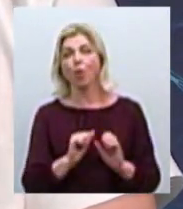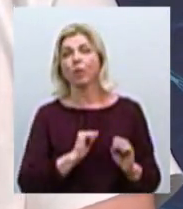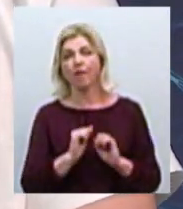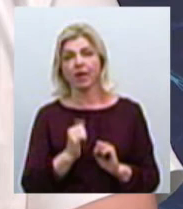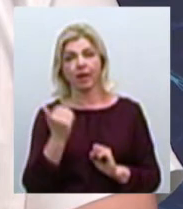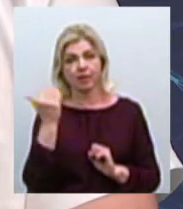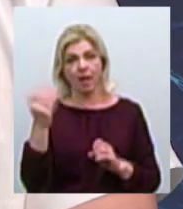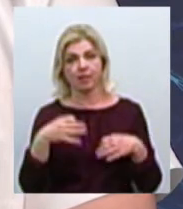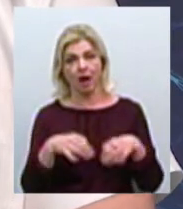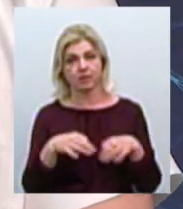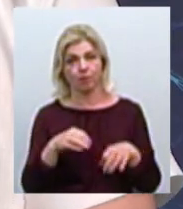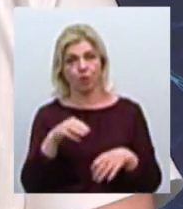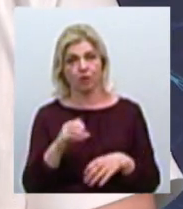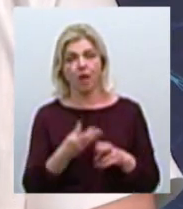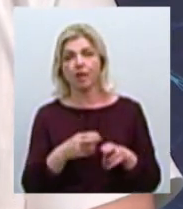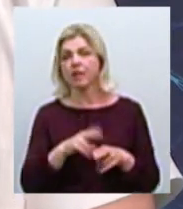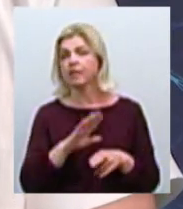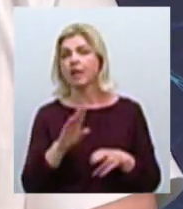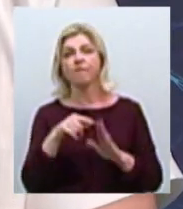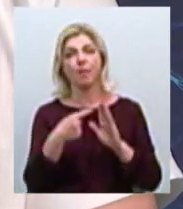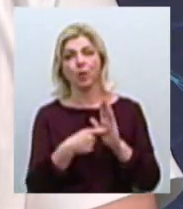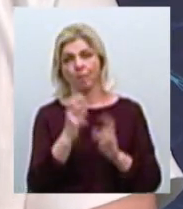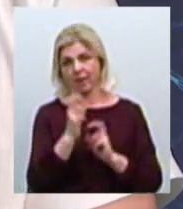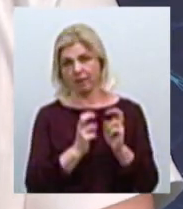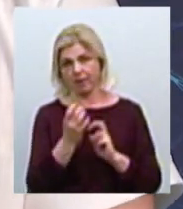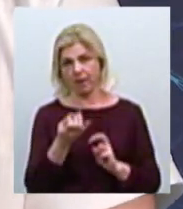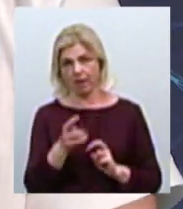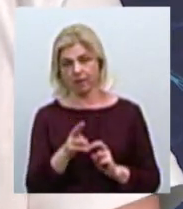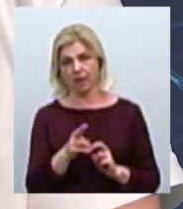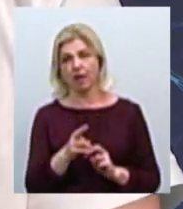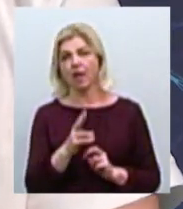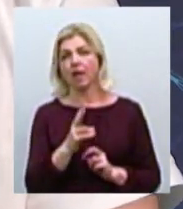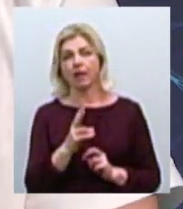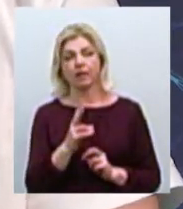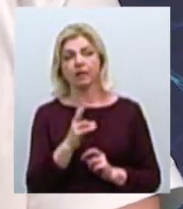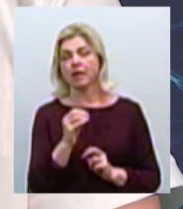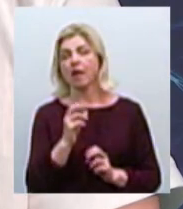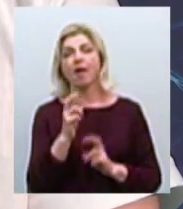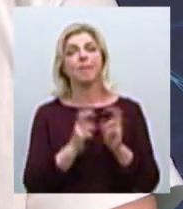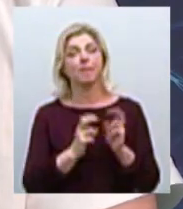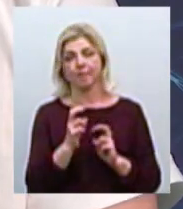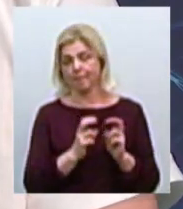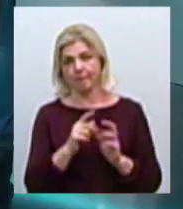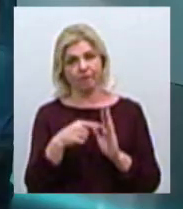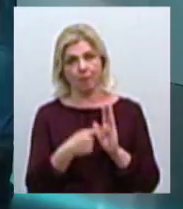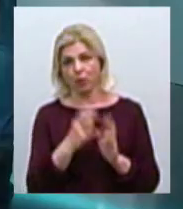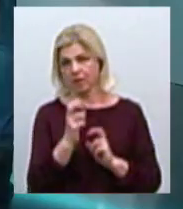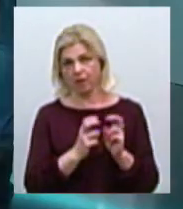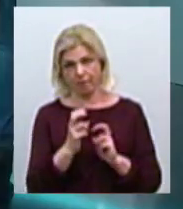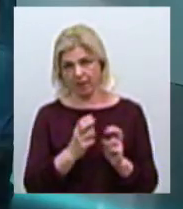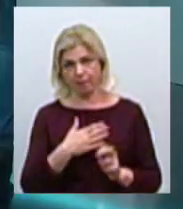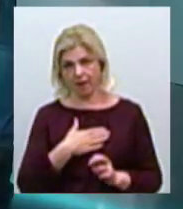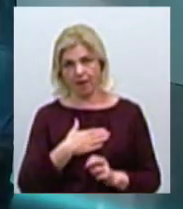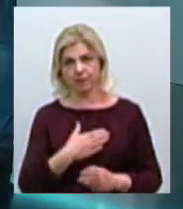транспорта. Это не вопрос предприятия, по крайней мере, не вопрос предприятия «Николаївпастранс». Так, ми